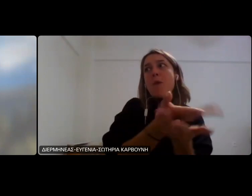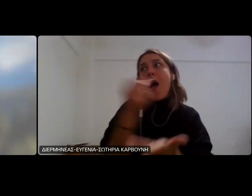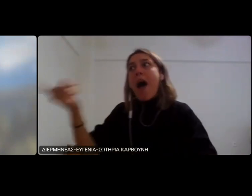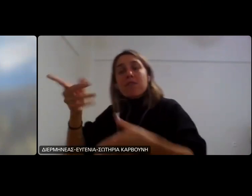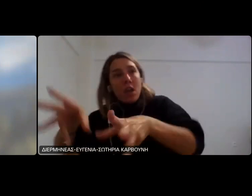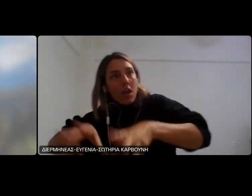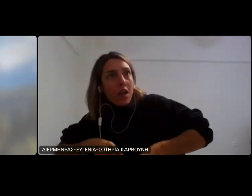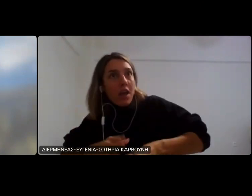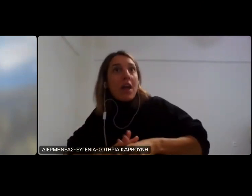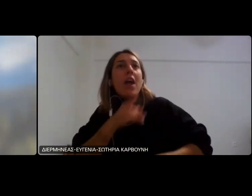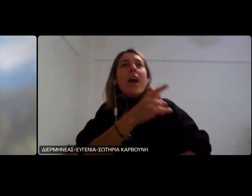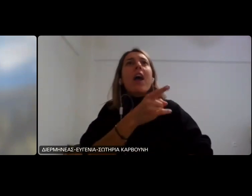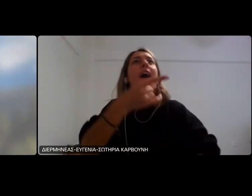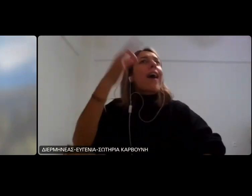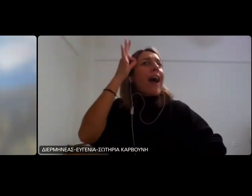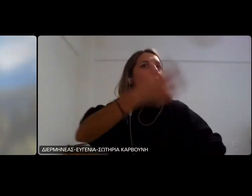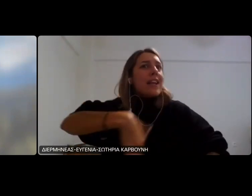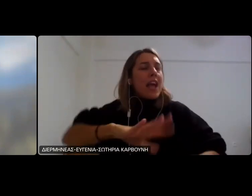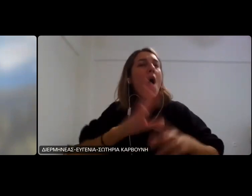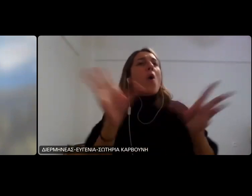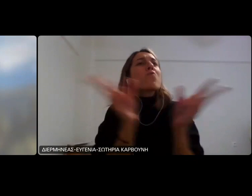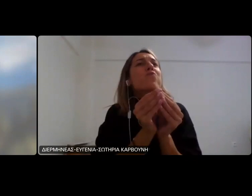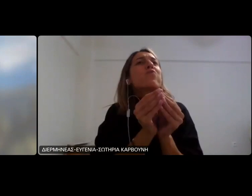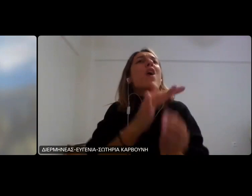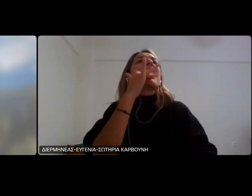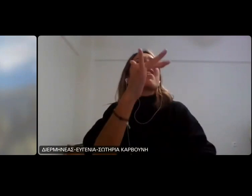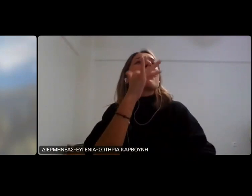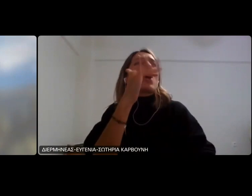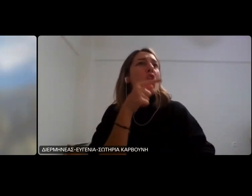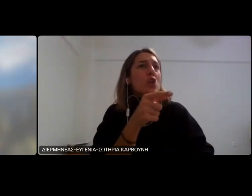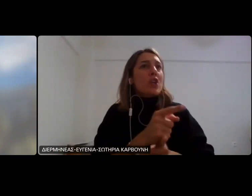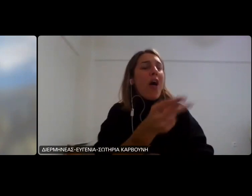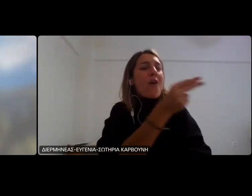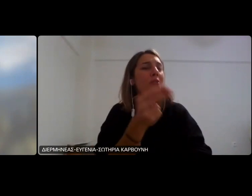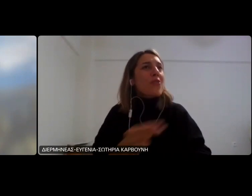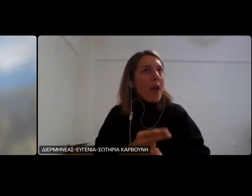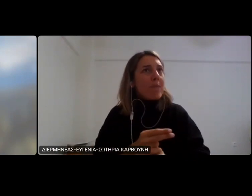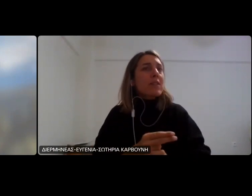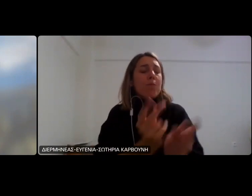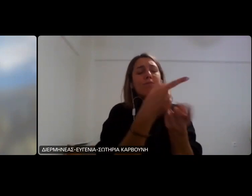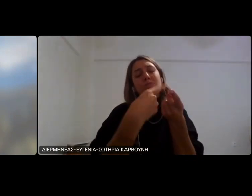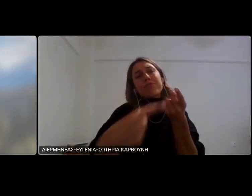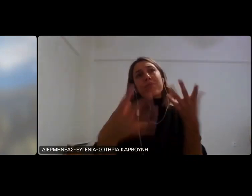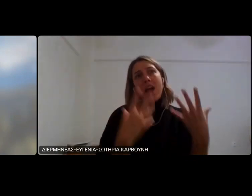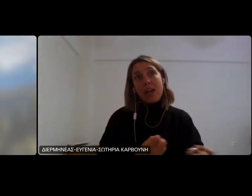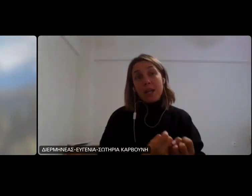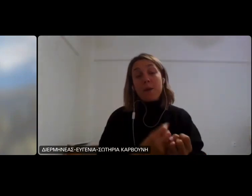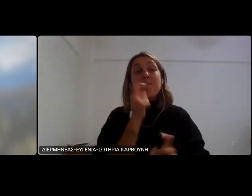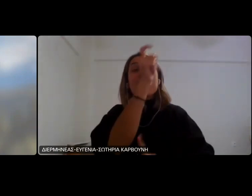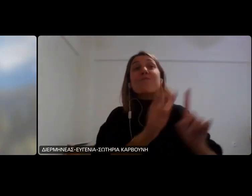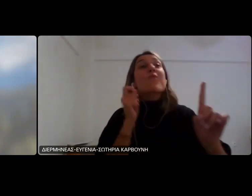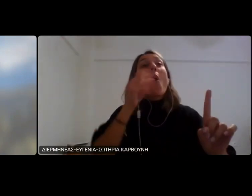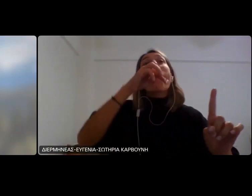έχει μια τεράστια παράδοση στα γλωσσικά ζητήματα, ενώ ο πρόεδρος της Δημοκρατίας, ο κύριος Μακρόν, σε